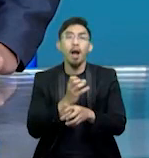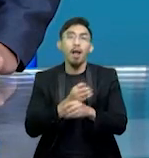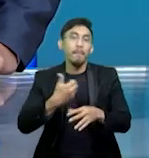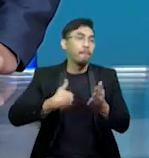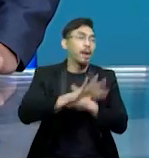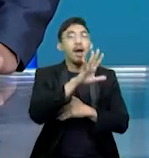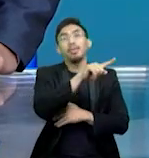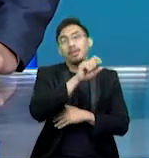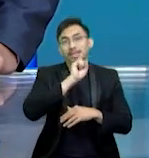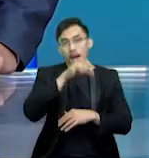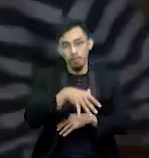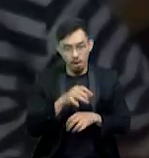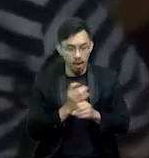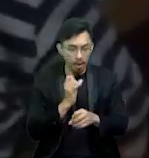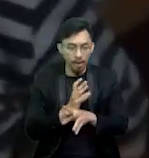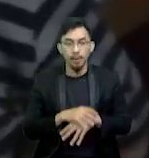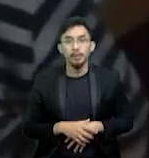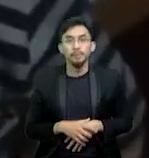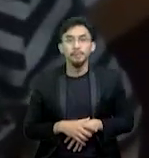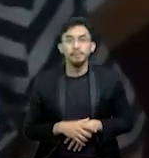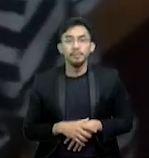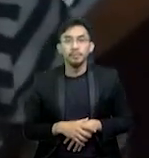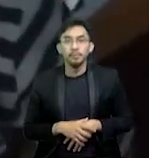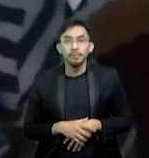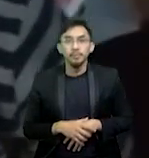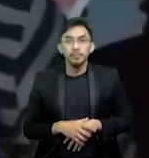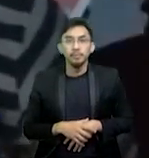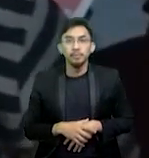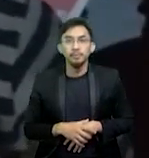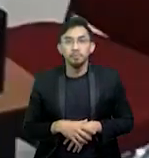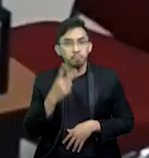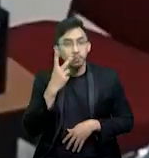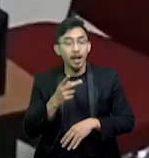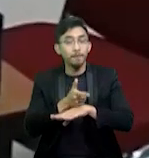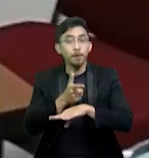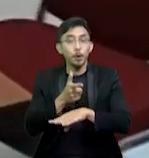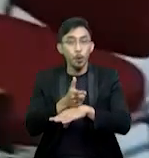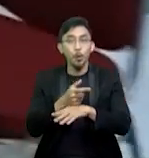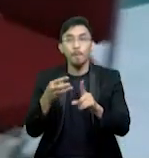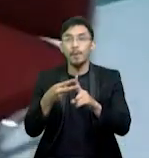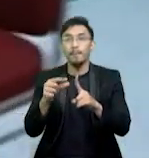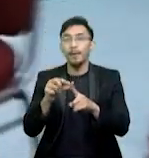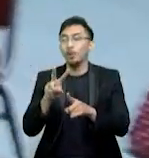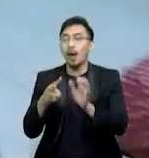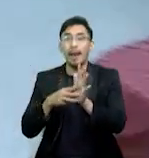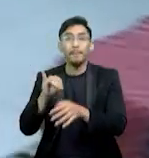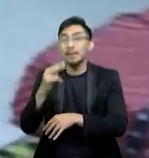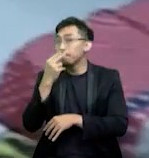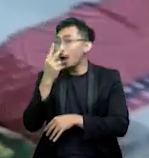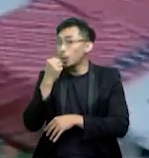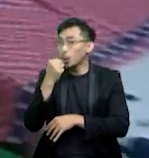Singapura Hai jadi video amatir petugas gabungan b p2mi Bandung dan polisi